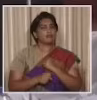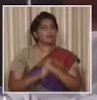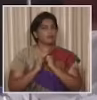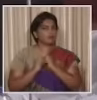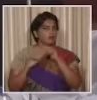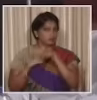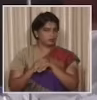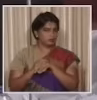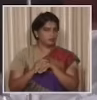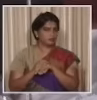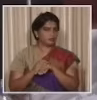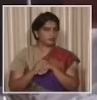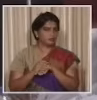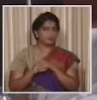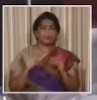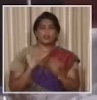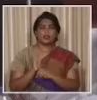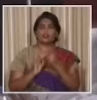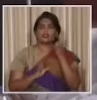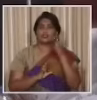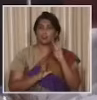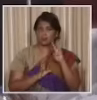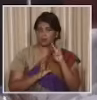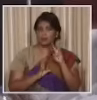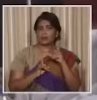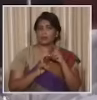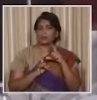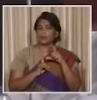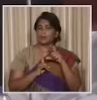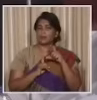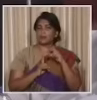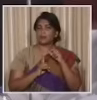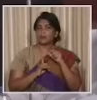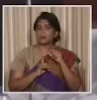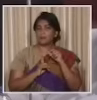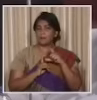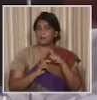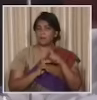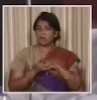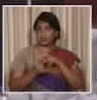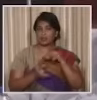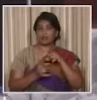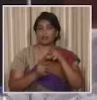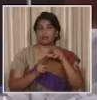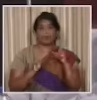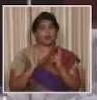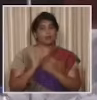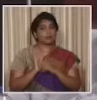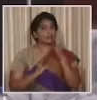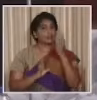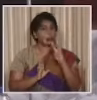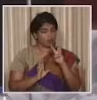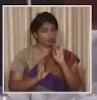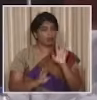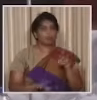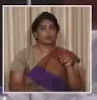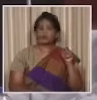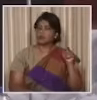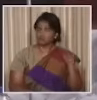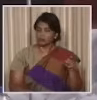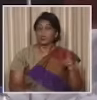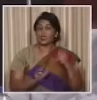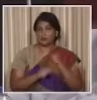නිලධාරිය. ලක්ෂ 13ක් ප්‍රාදේශීය මේ වගේ රජයේ නිලධාරී ඉන්නවා. ලක්ෂ 13ක්.